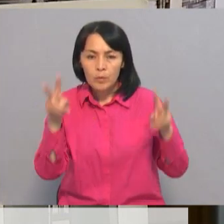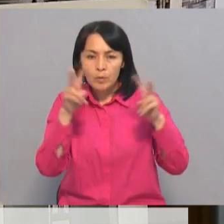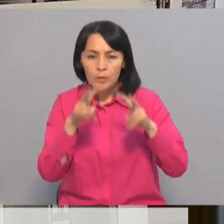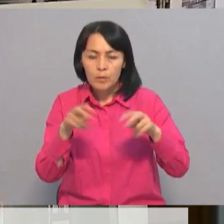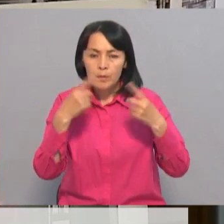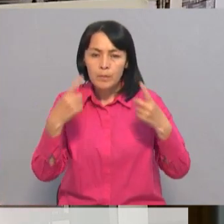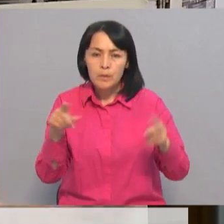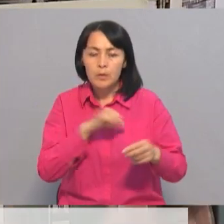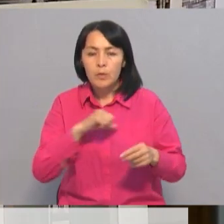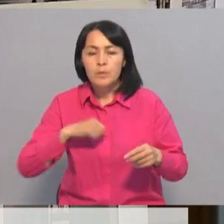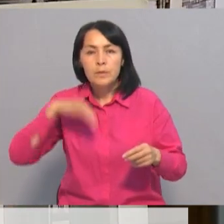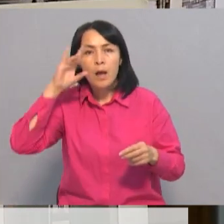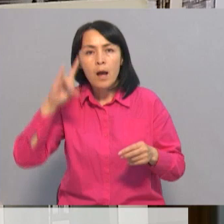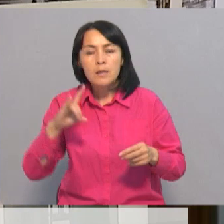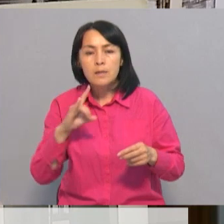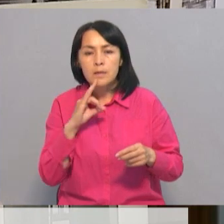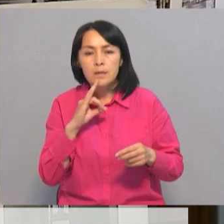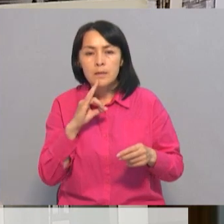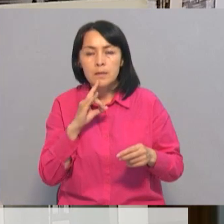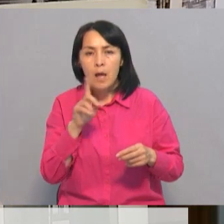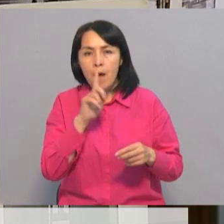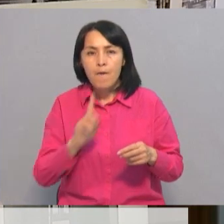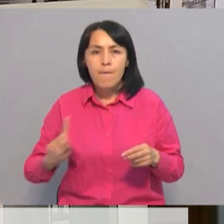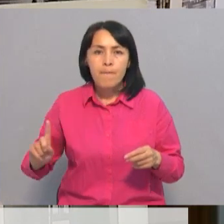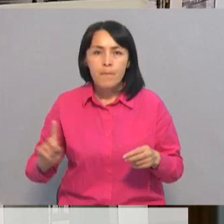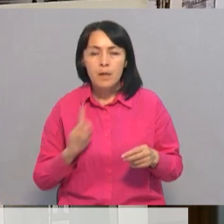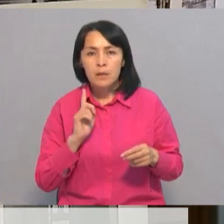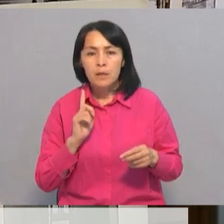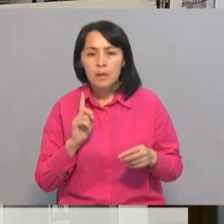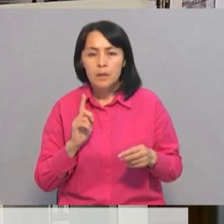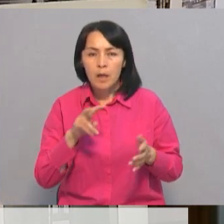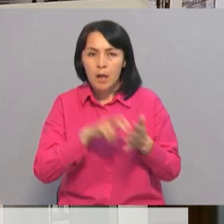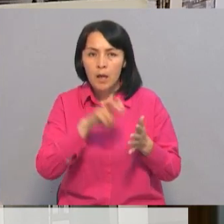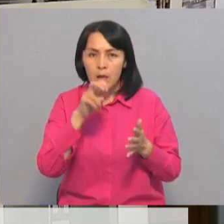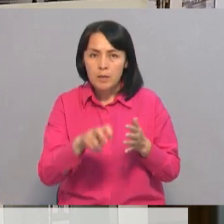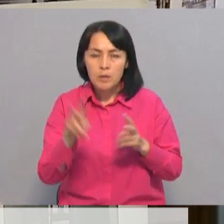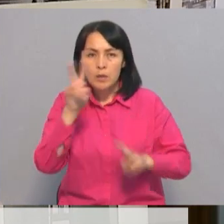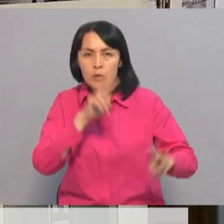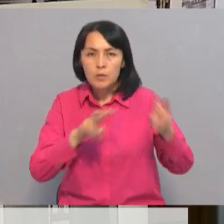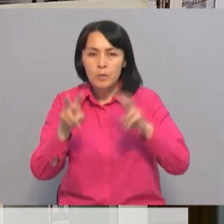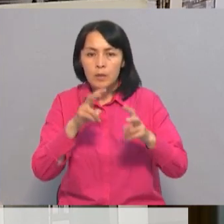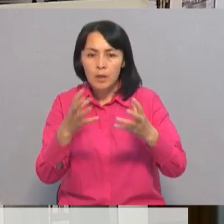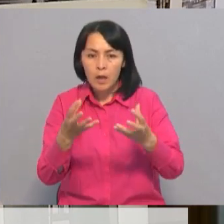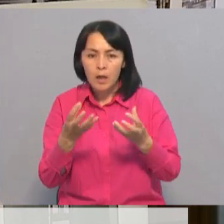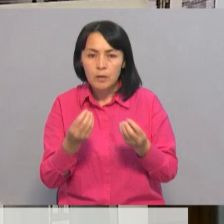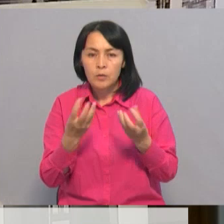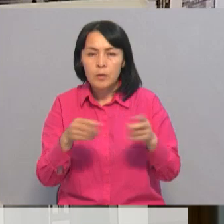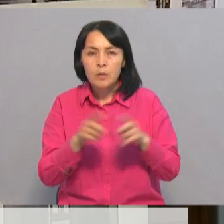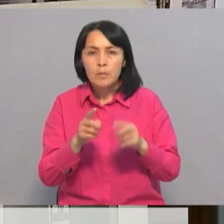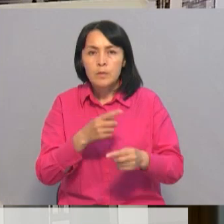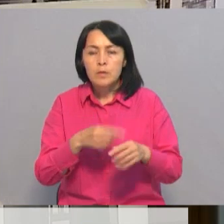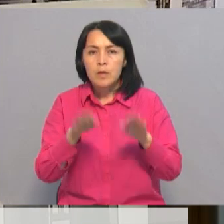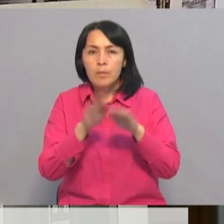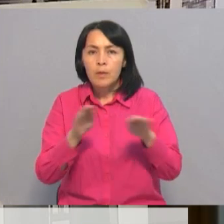алдық. Басқадай өзіміздің Қазақстанның мұрағаттарына, архивтеріне хат жазу, іздеу арқылы таптық. Сосын бізге ұрпақтар